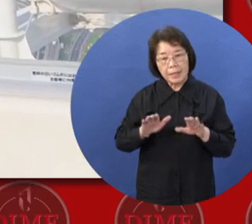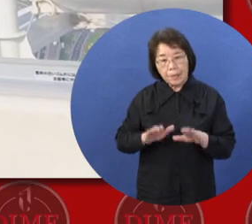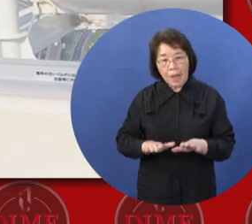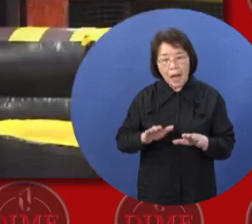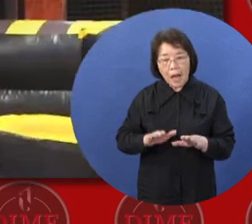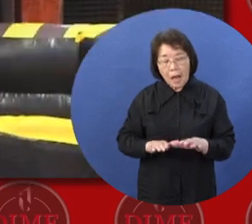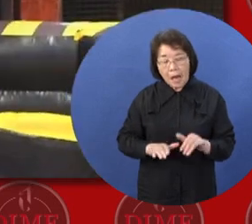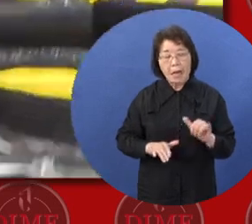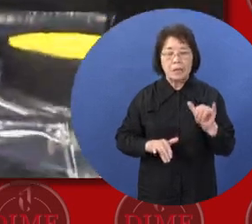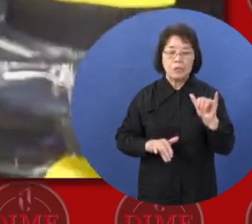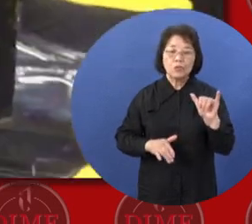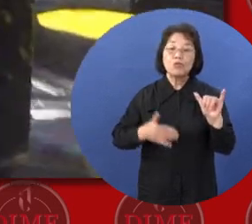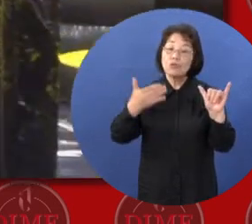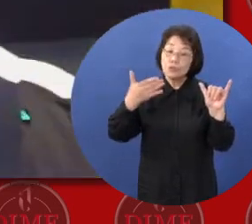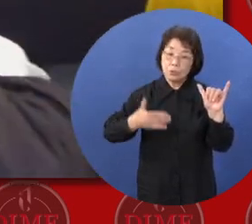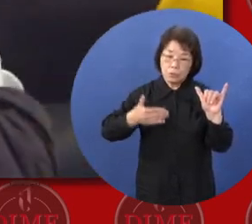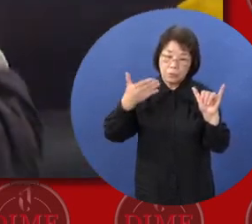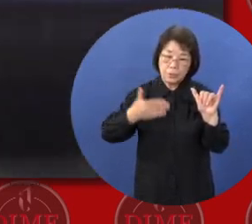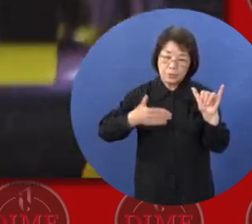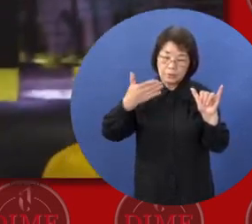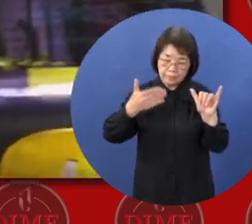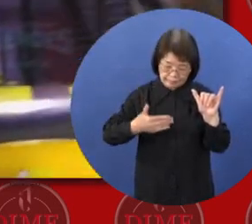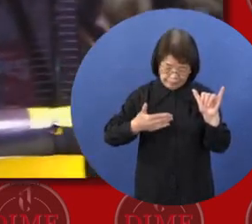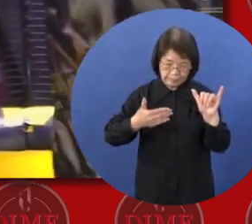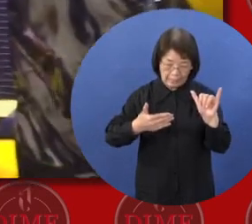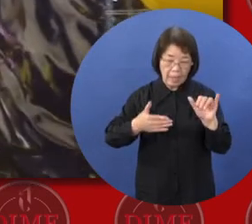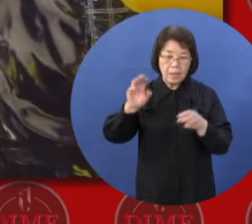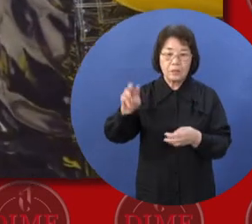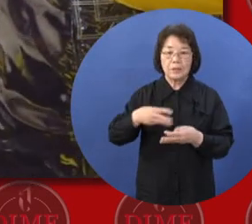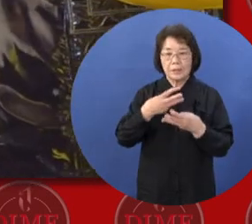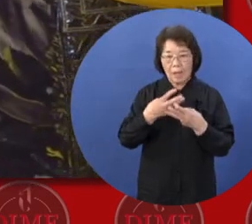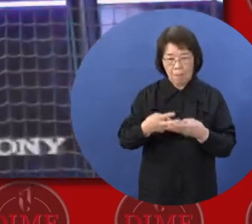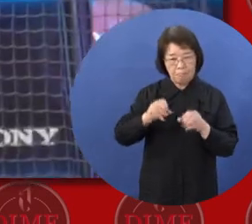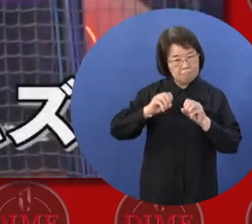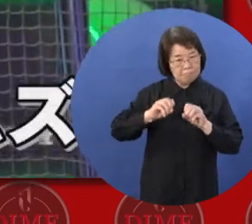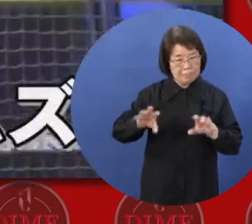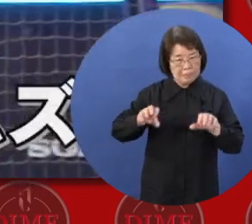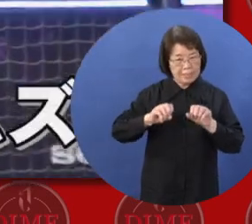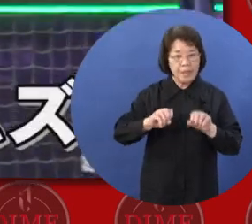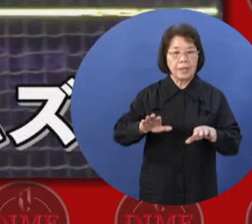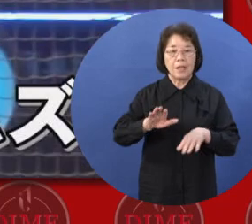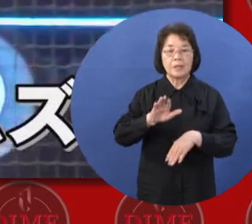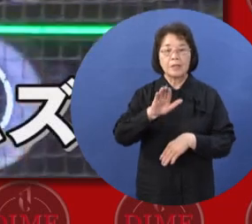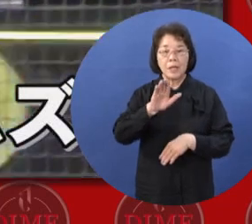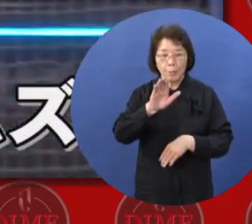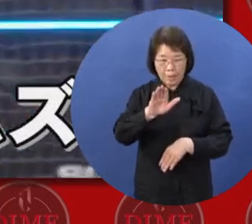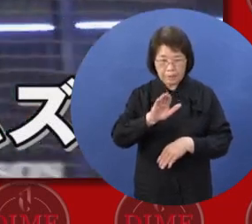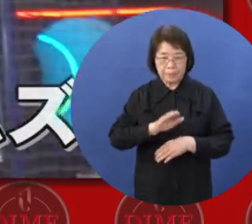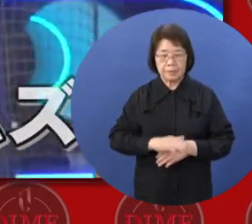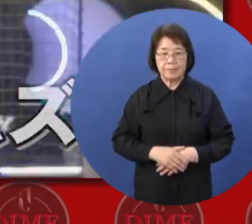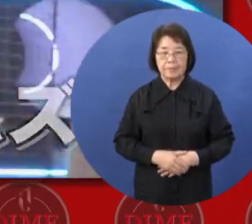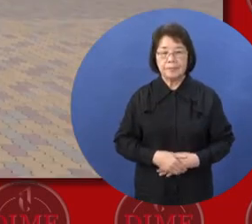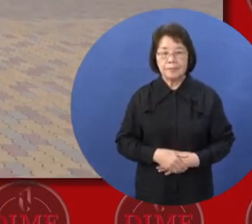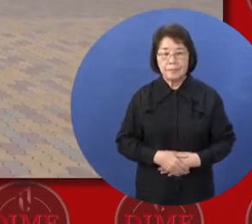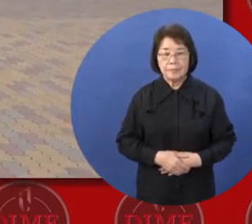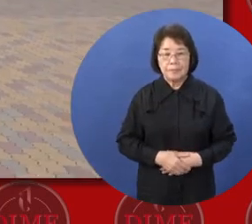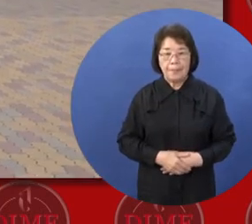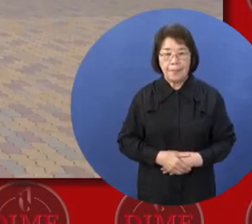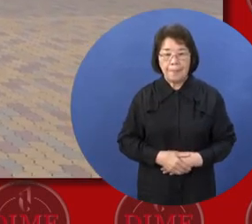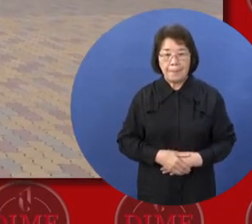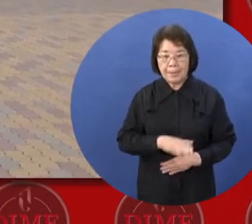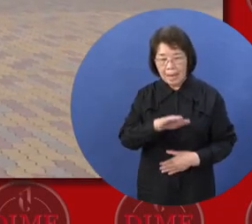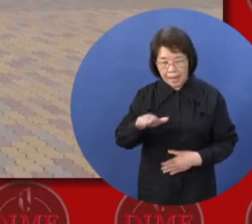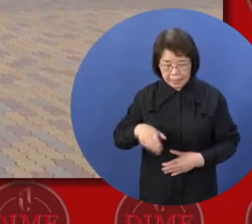ちなみにダイム公式 YouTube チャンネルでも藤高選手自ら地元吹田市のスポット紹介をしています。 皆さん